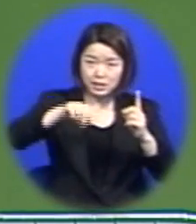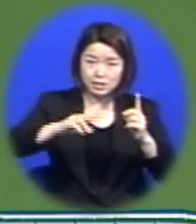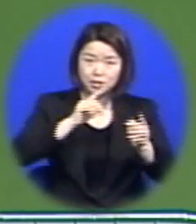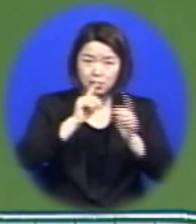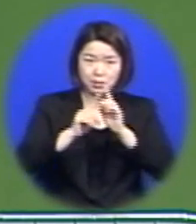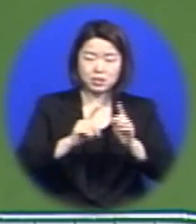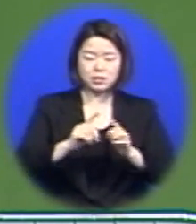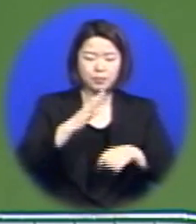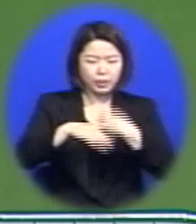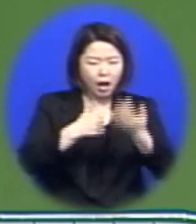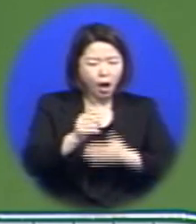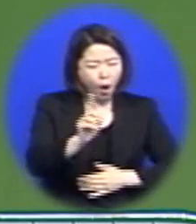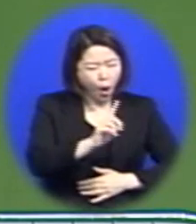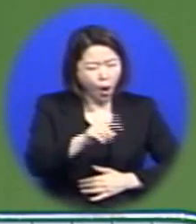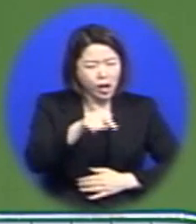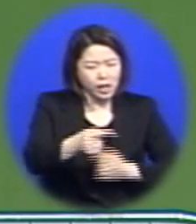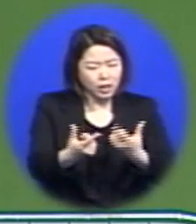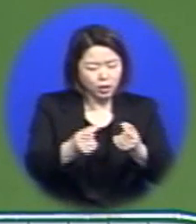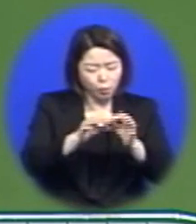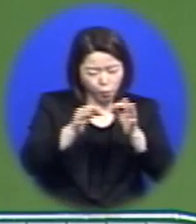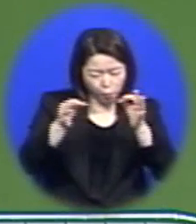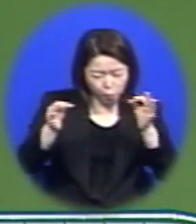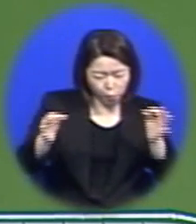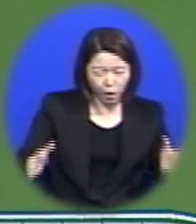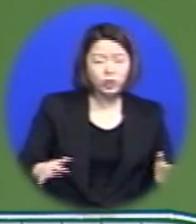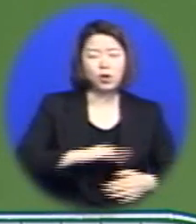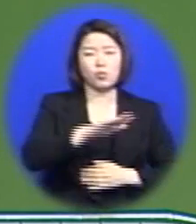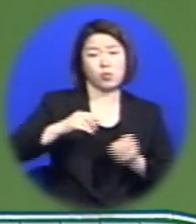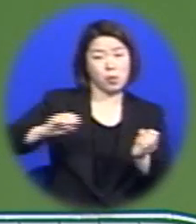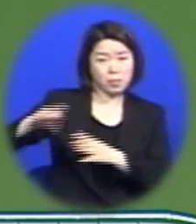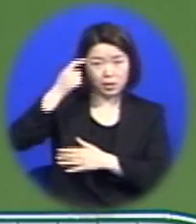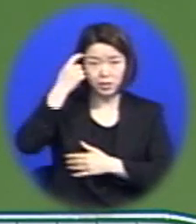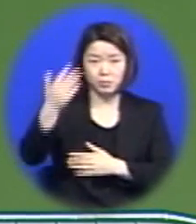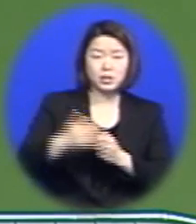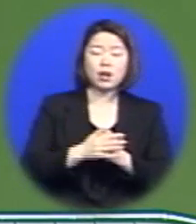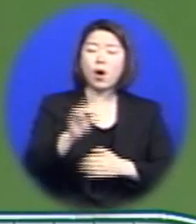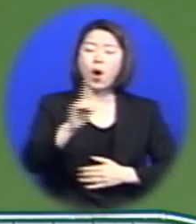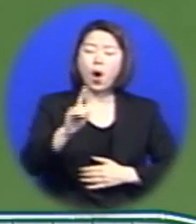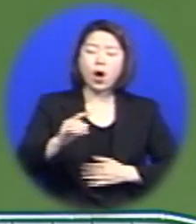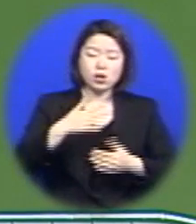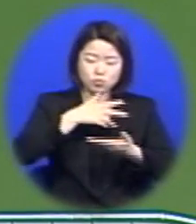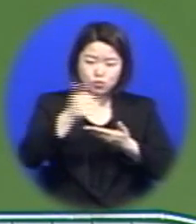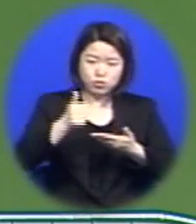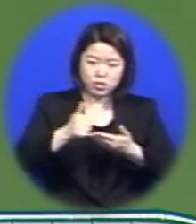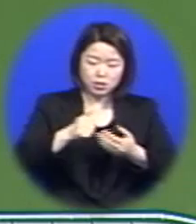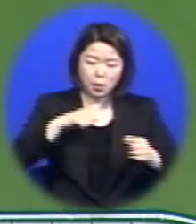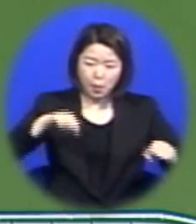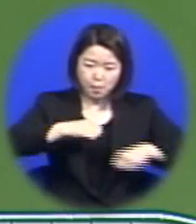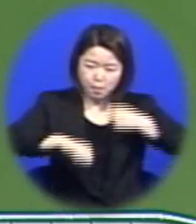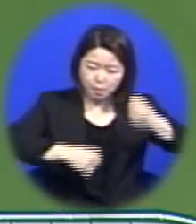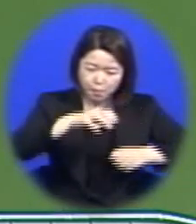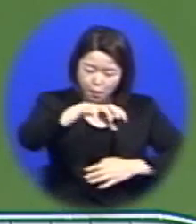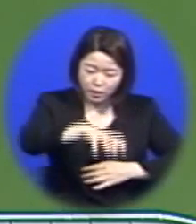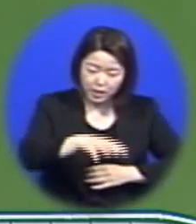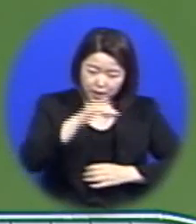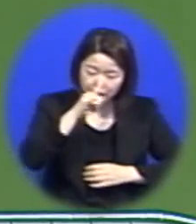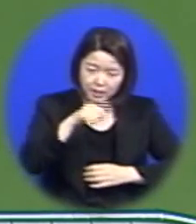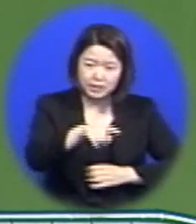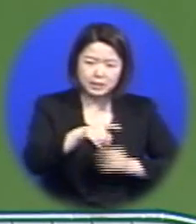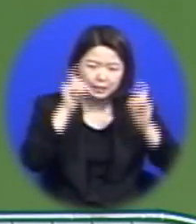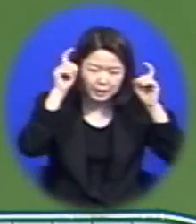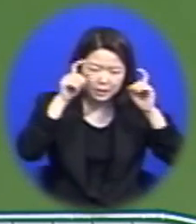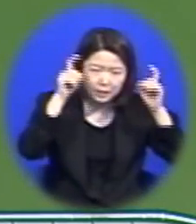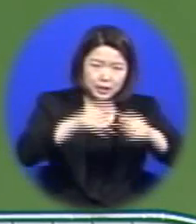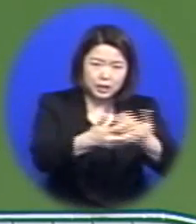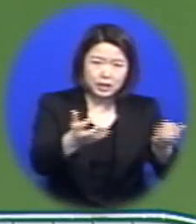어찌하여 우리를 이렇게 오랫동안 버리십니까 어찌하여 주님의 목장에 있는 양에게서 진노를 거두지